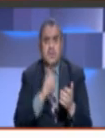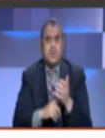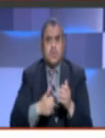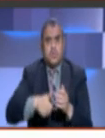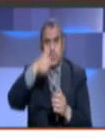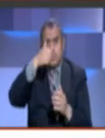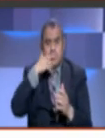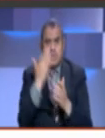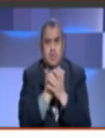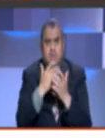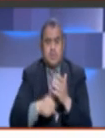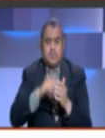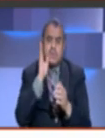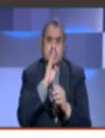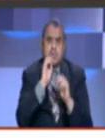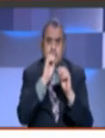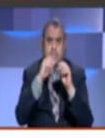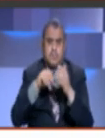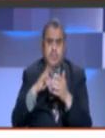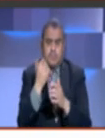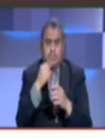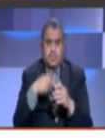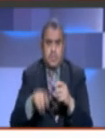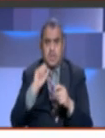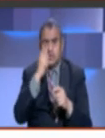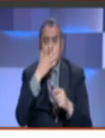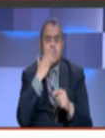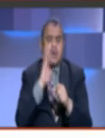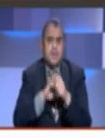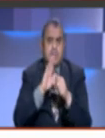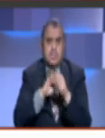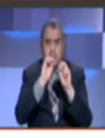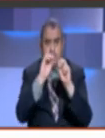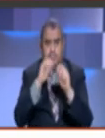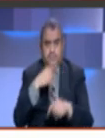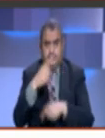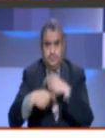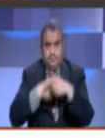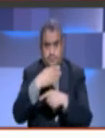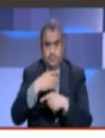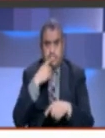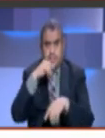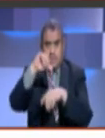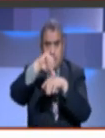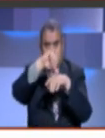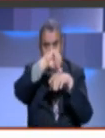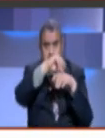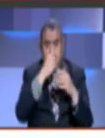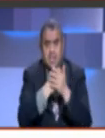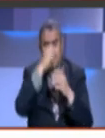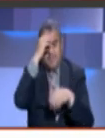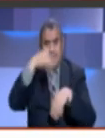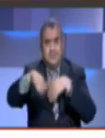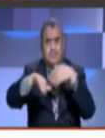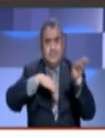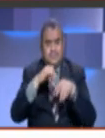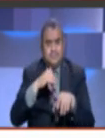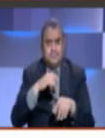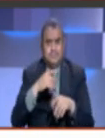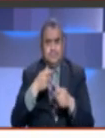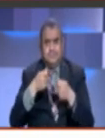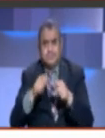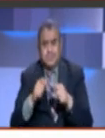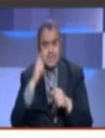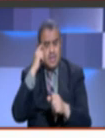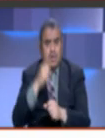او قيم اللي المفروض من تعليمها من شهر رمضان. فبالتالي اي مكان مواعيد الحظر، اي مكان الفترات المسموح